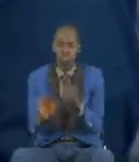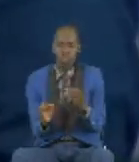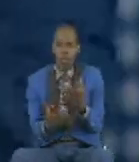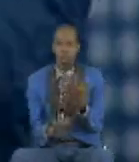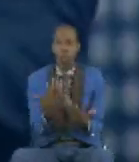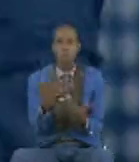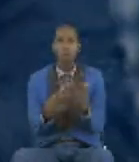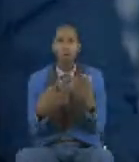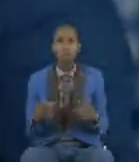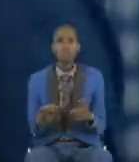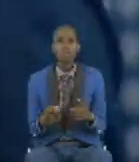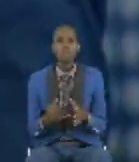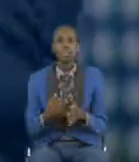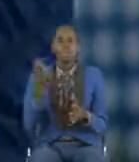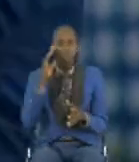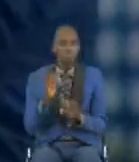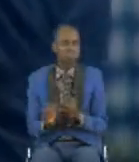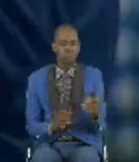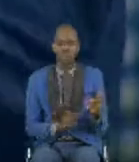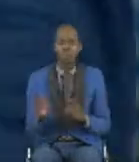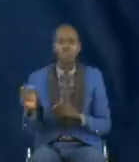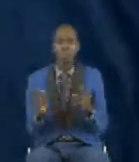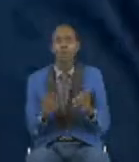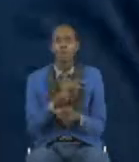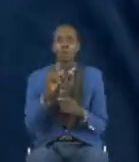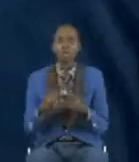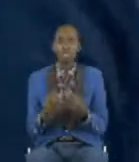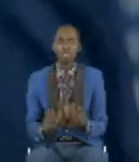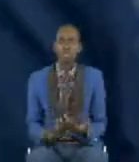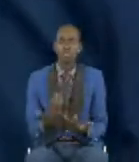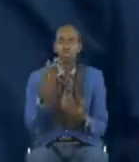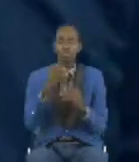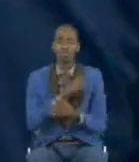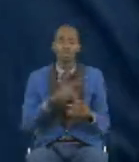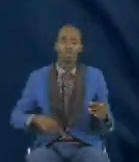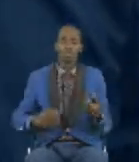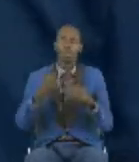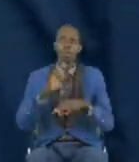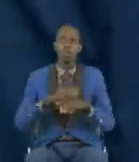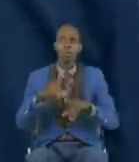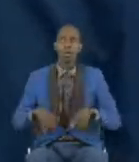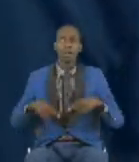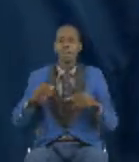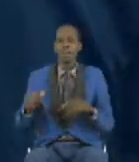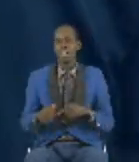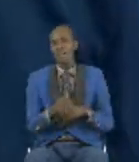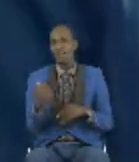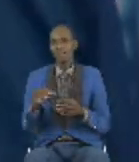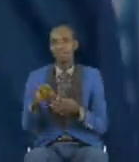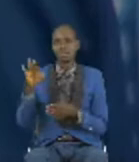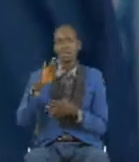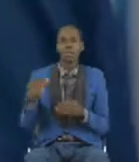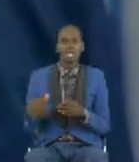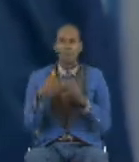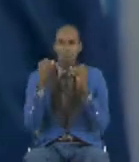passer? Et ces animaux vont fuir. Et quand le feu de la parole vient dans votre vie, tout esprit, toute